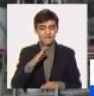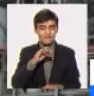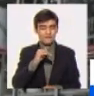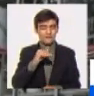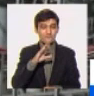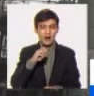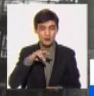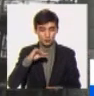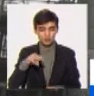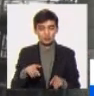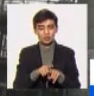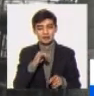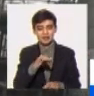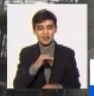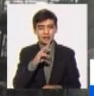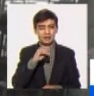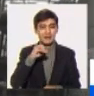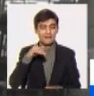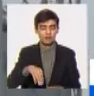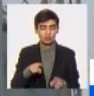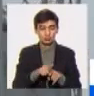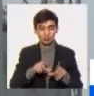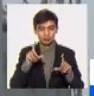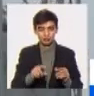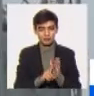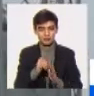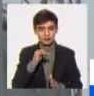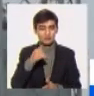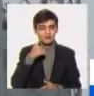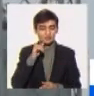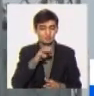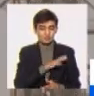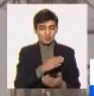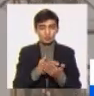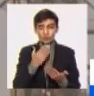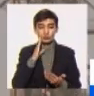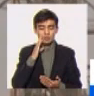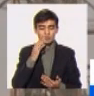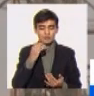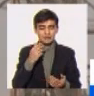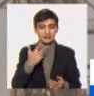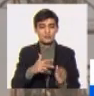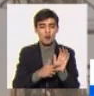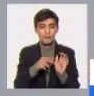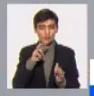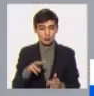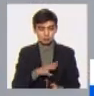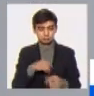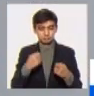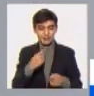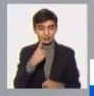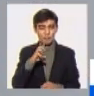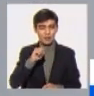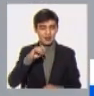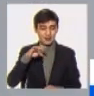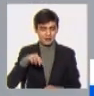и стоимость нефти. Буквально утром наблюдалась тенденция к росту. Баррель продавали по 38 долларов, но уже к вечеру он подешевел